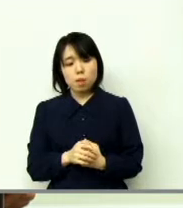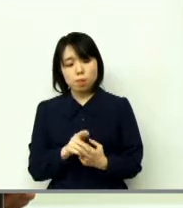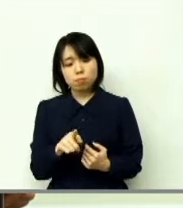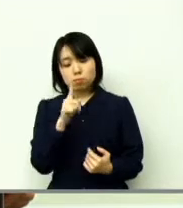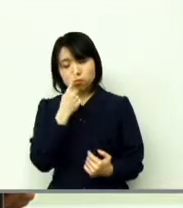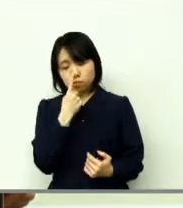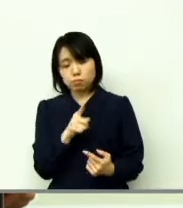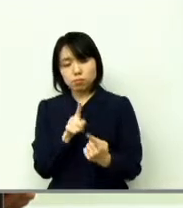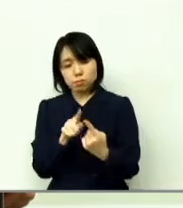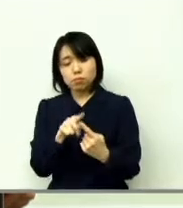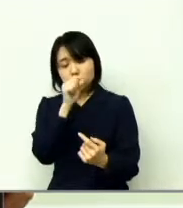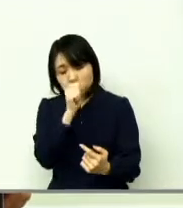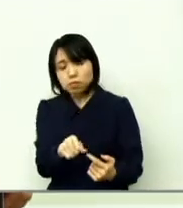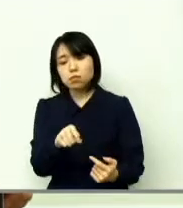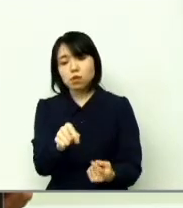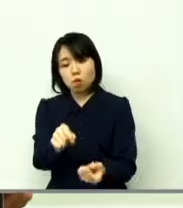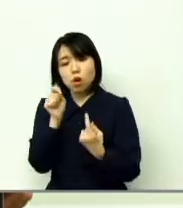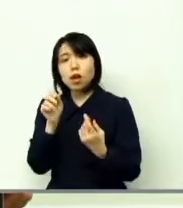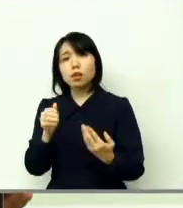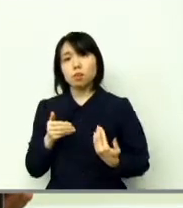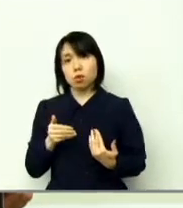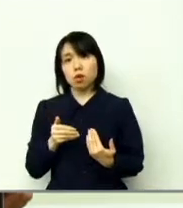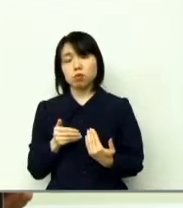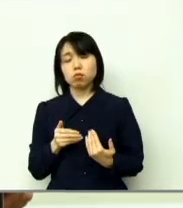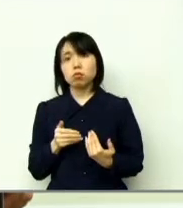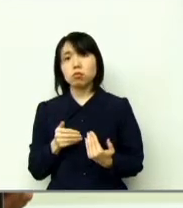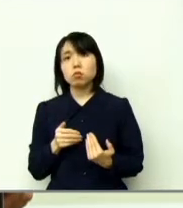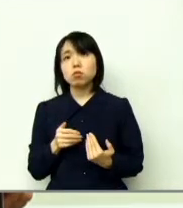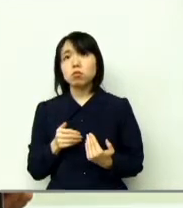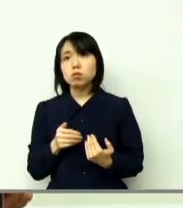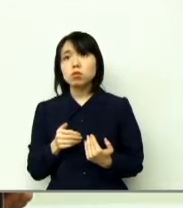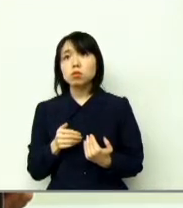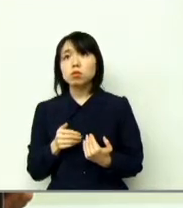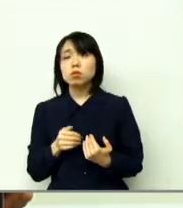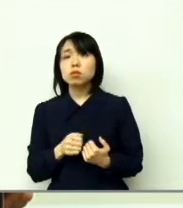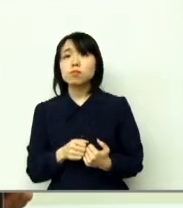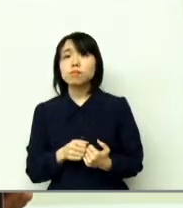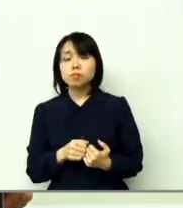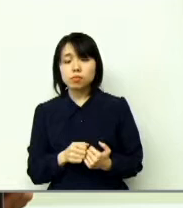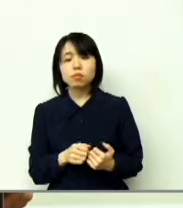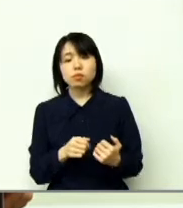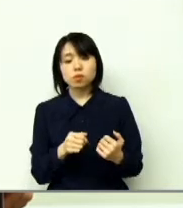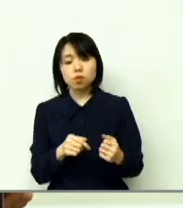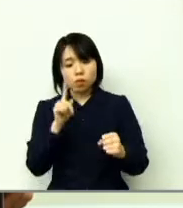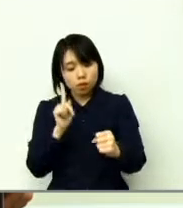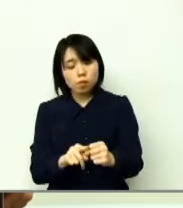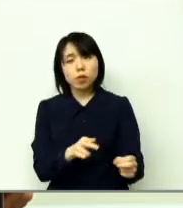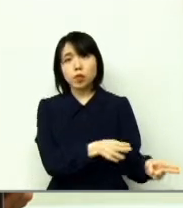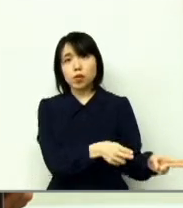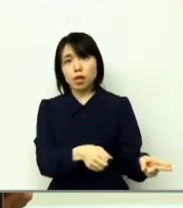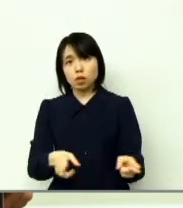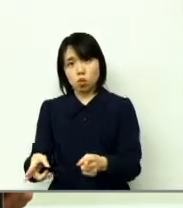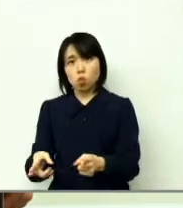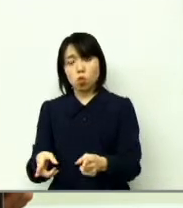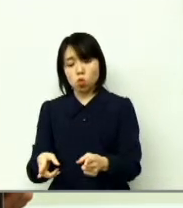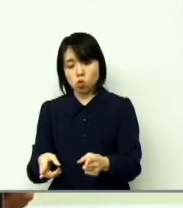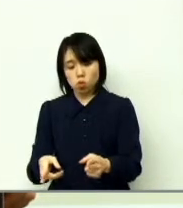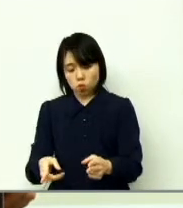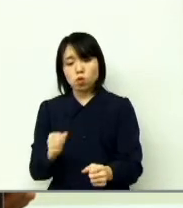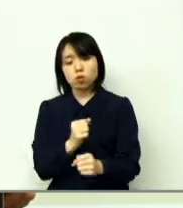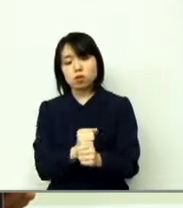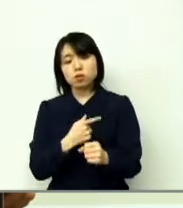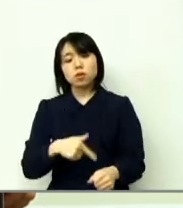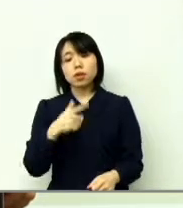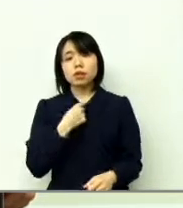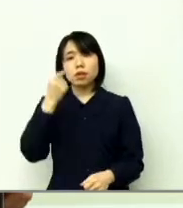最もいい自分のそれぞれの家庭に最もいいところを選んでいただけるような制度にしていきたい